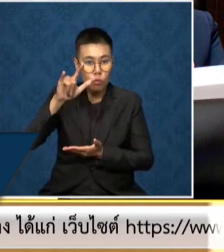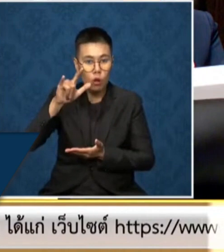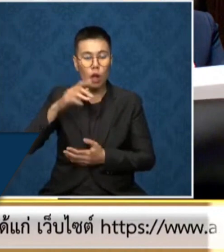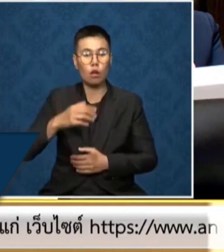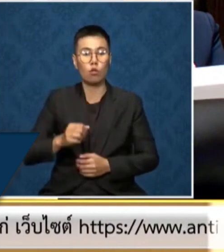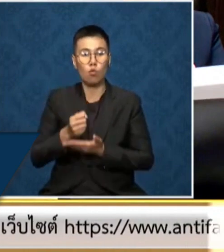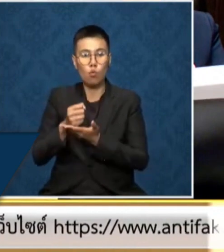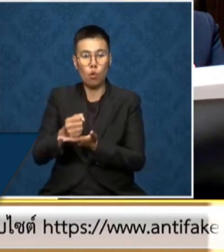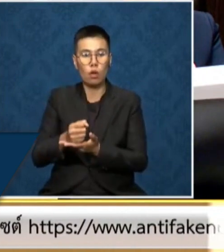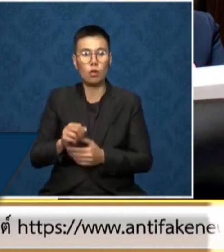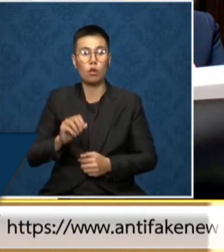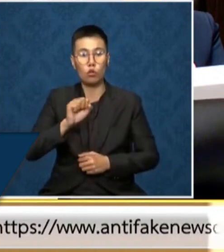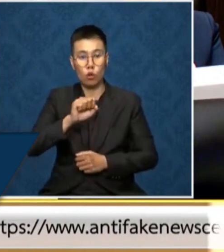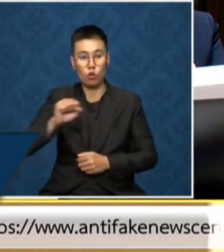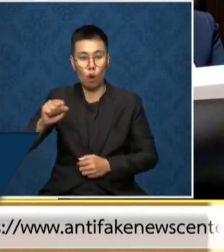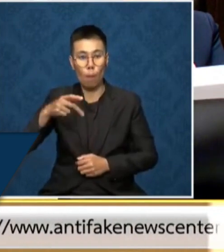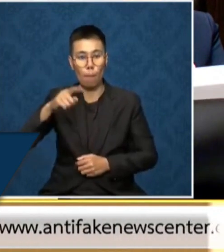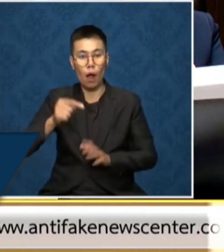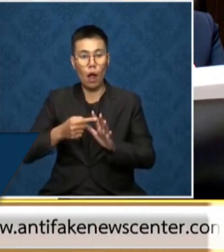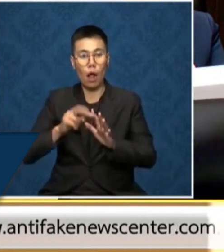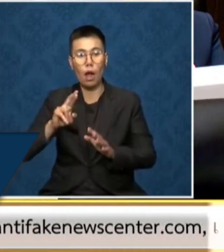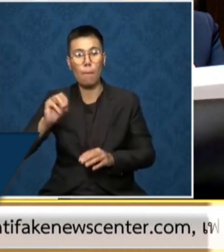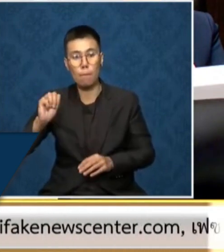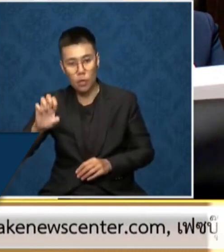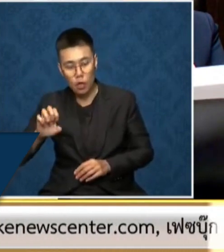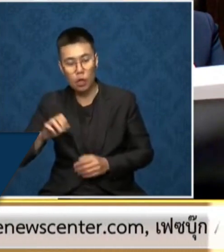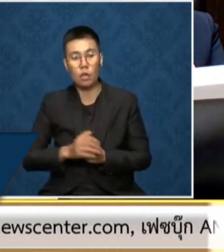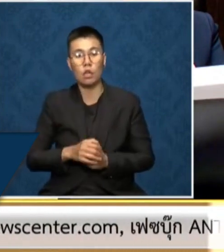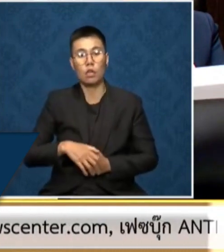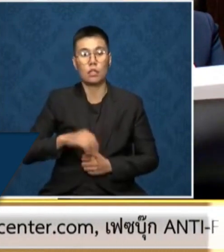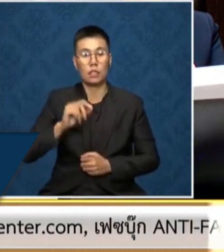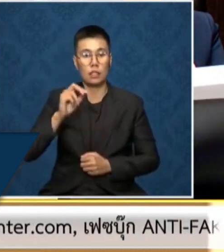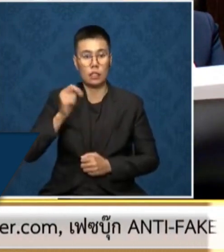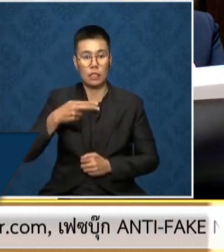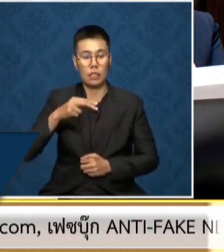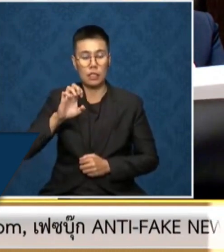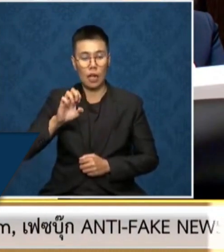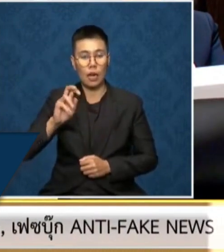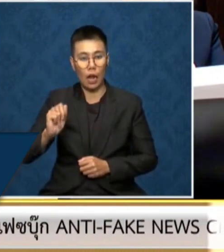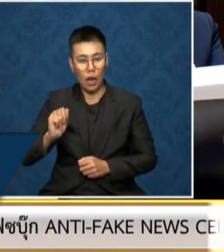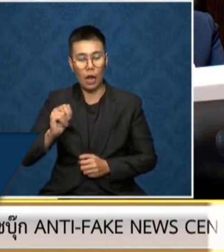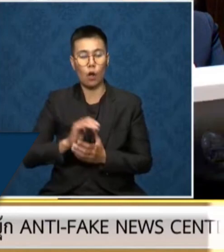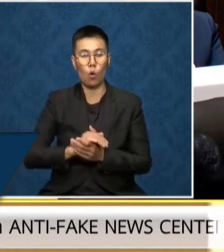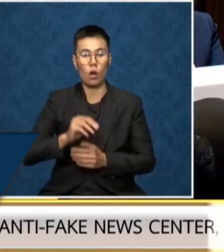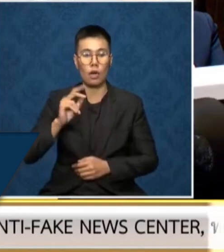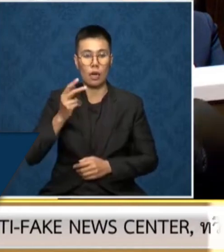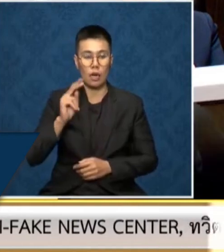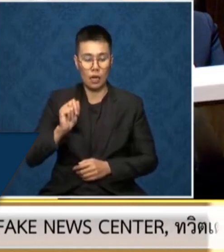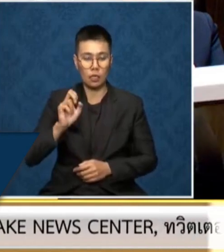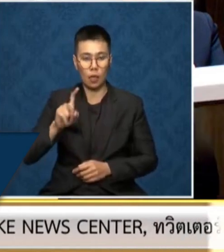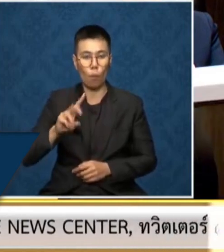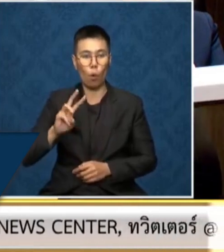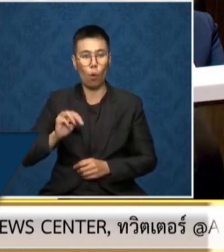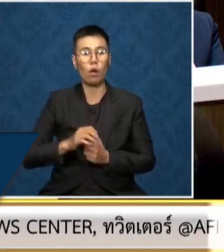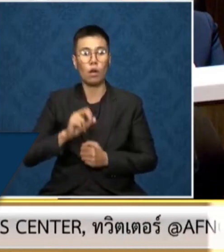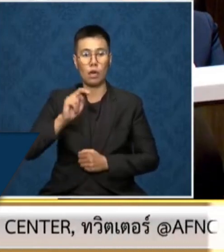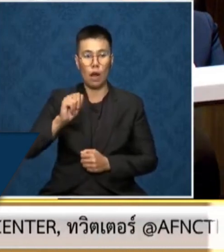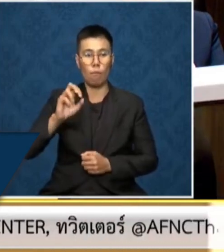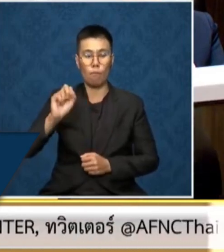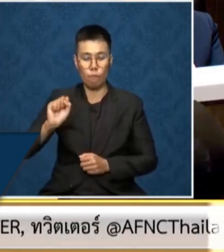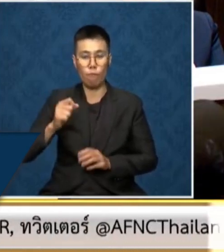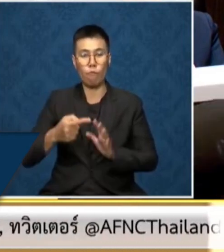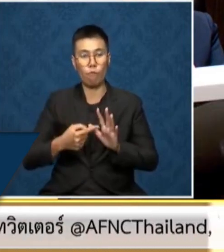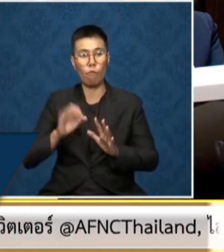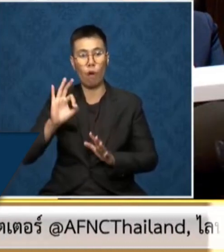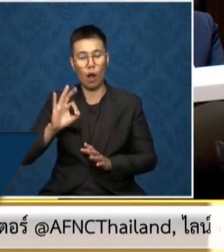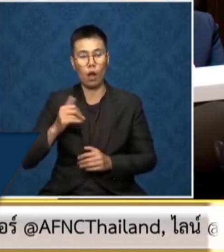ผมสอสอปารมีวัยจงเจรยคุธษณา ชุฮาวัลคุนัตะพงโวิจัชัยคุ คุเลาฟังประดิดเทอรสะคณคุมาน